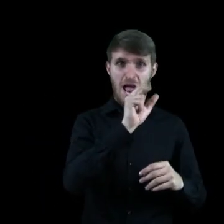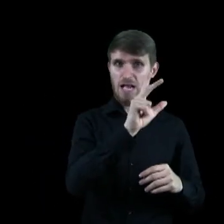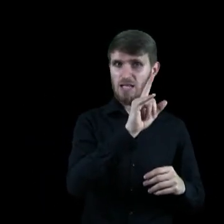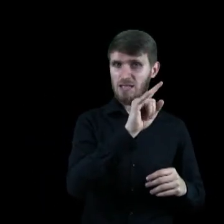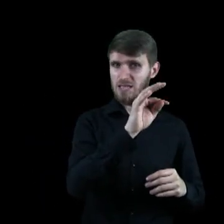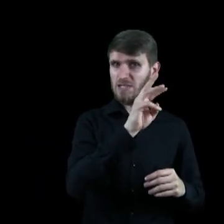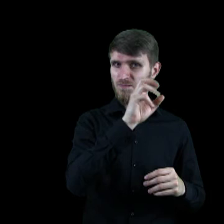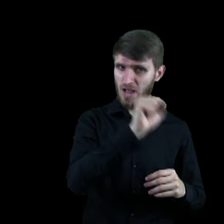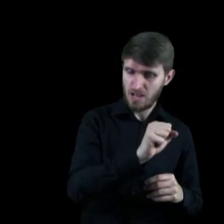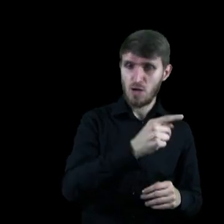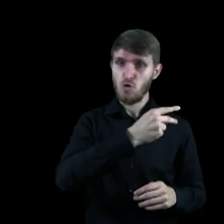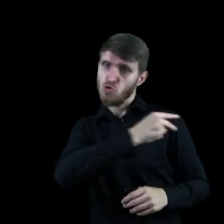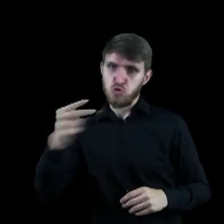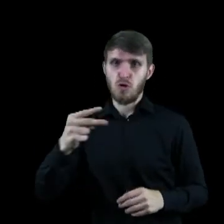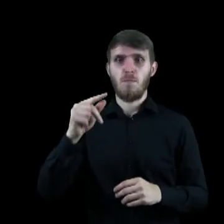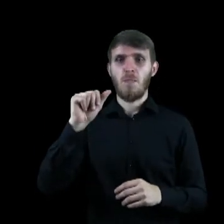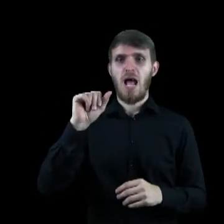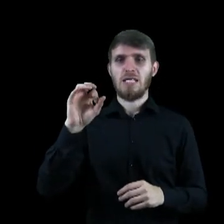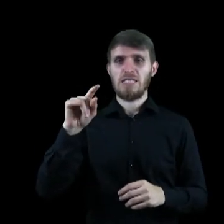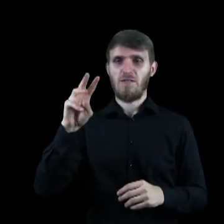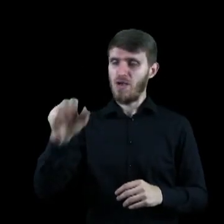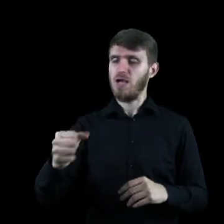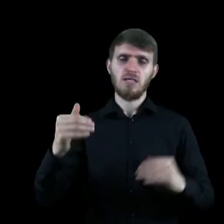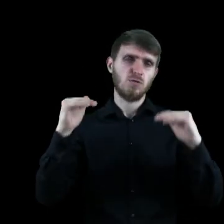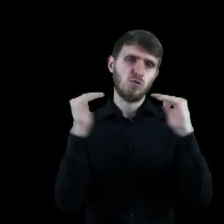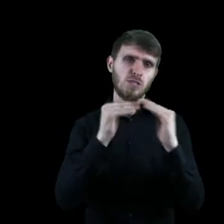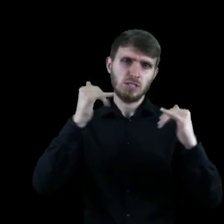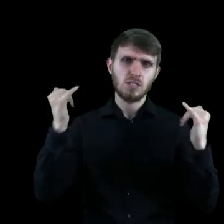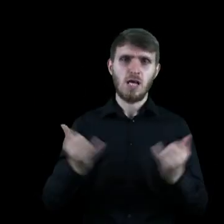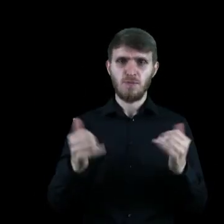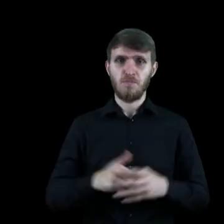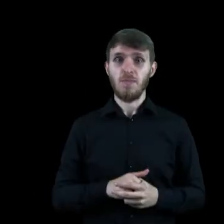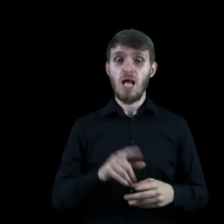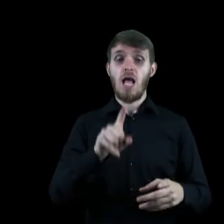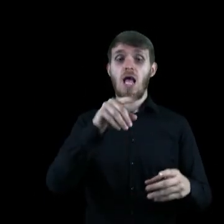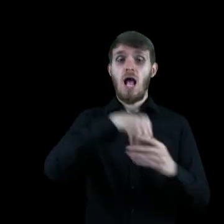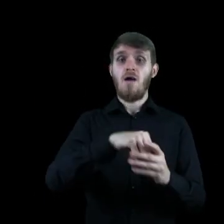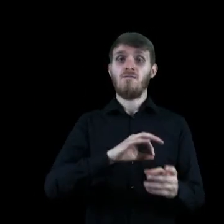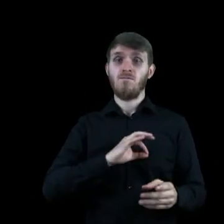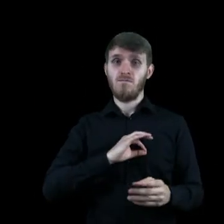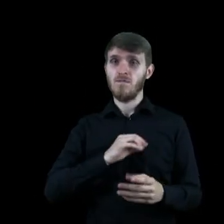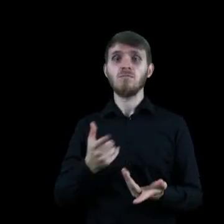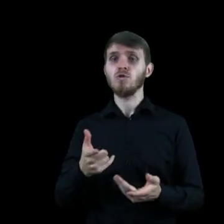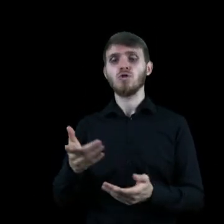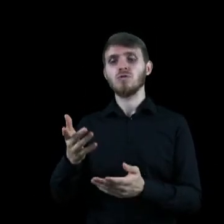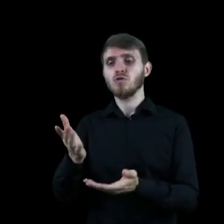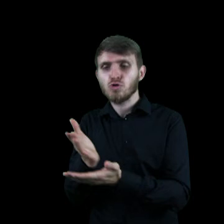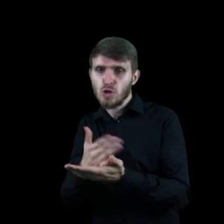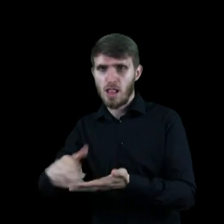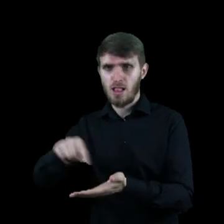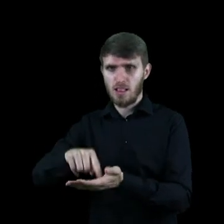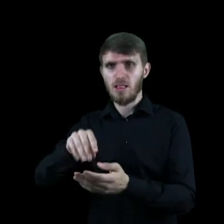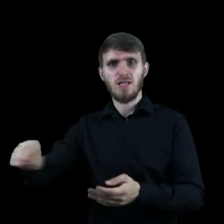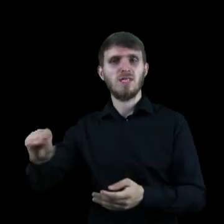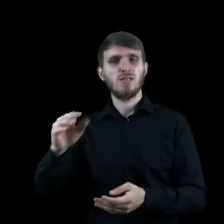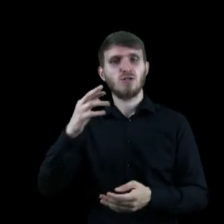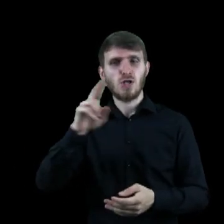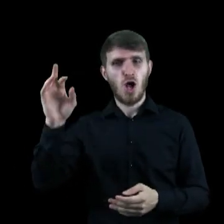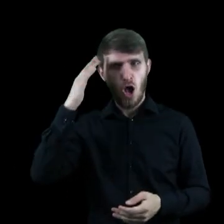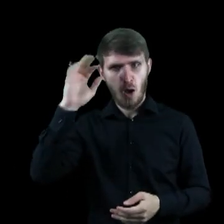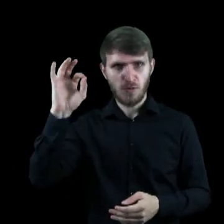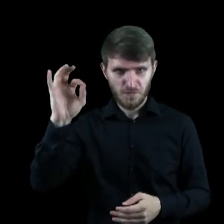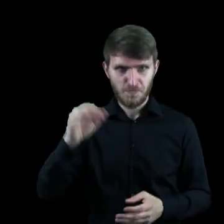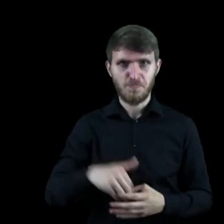to warto zapamiętać. Aktywa są równe pasywom. Jeżeli powiedzieliśmy, że kapitał własny to część, która